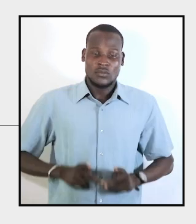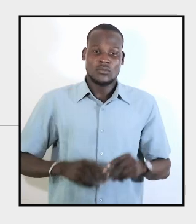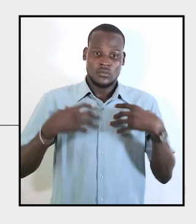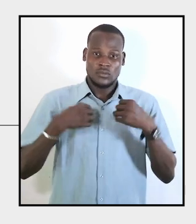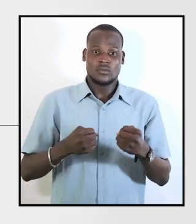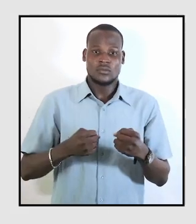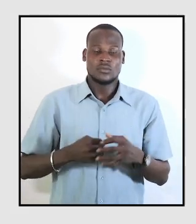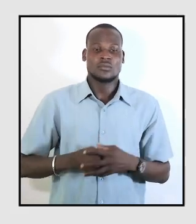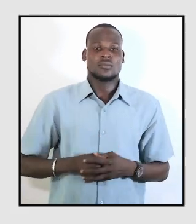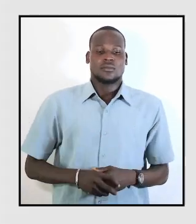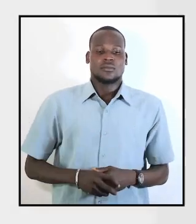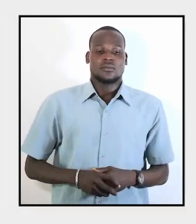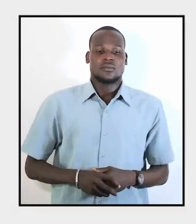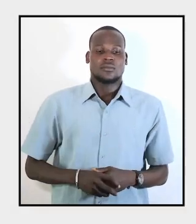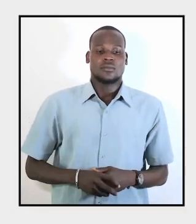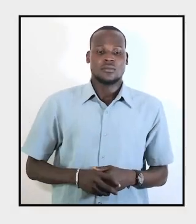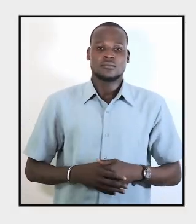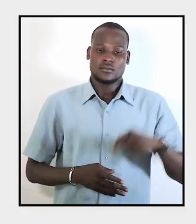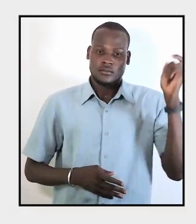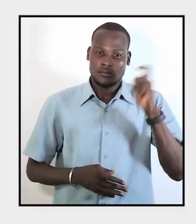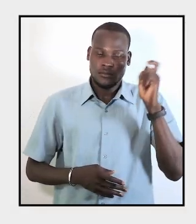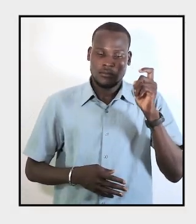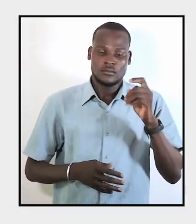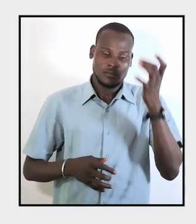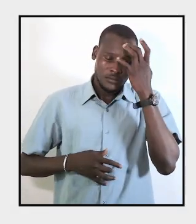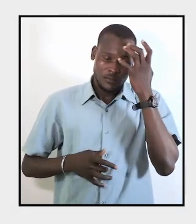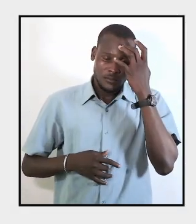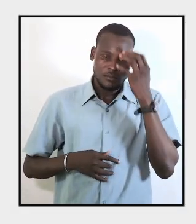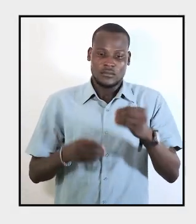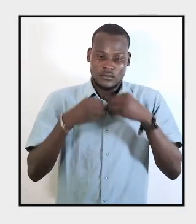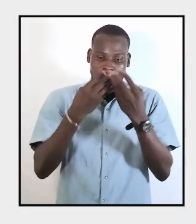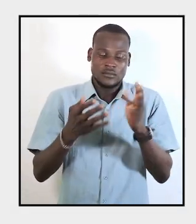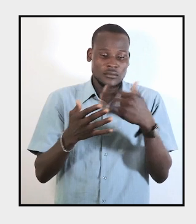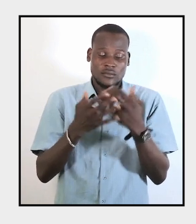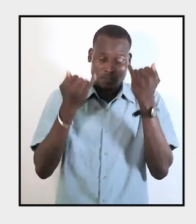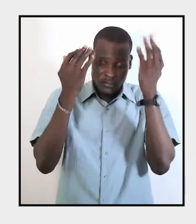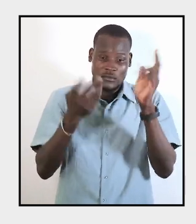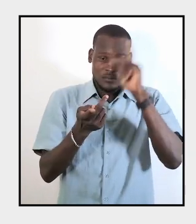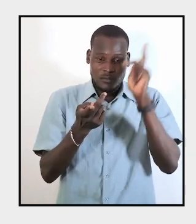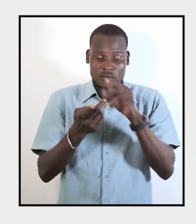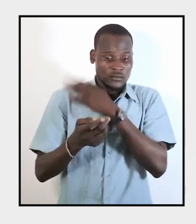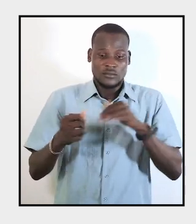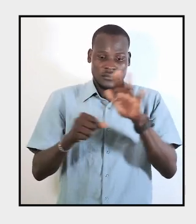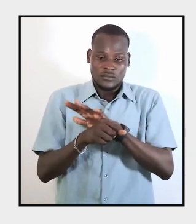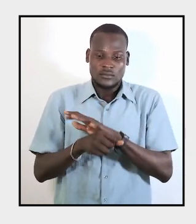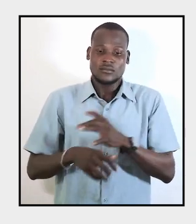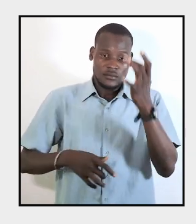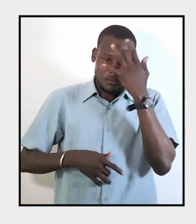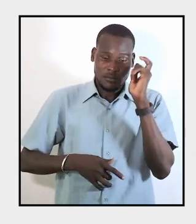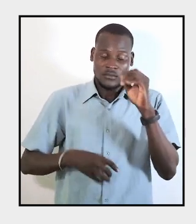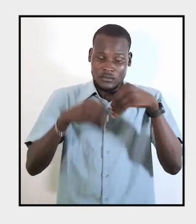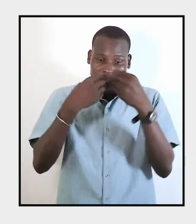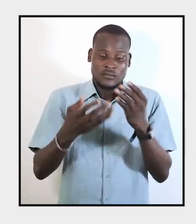le personnel de santé. Devoir des patients, fournir des informations exactes et complètes. Le patient est tenu de